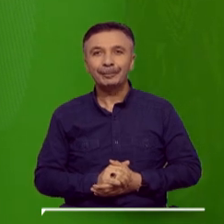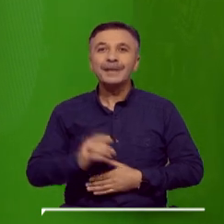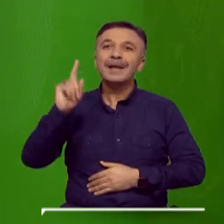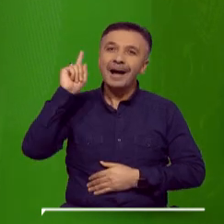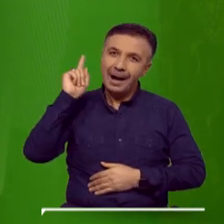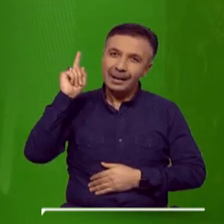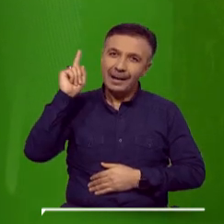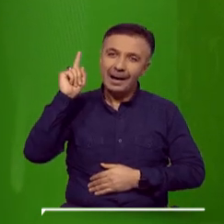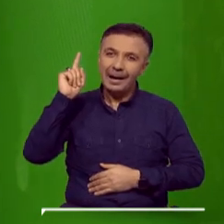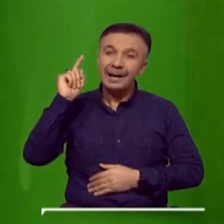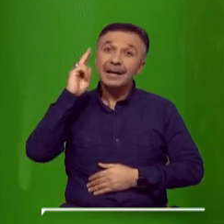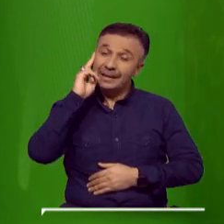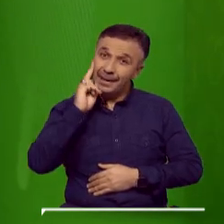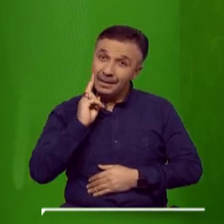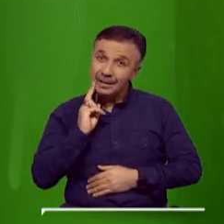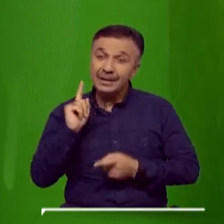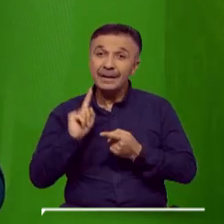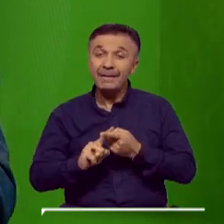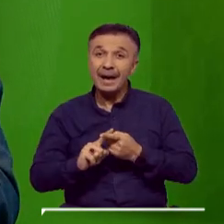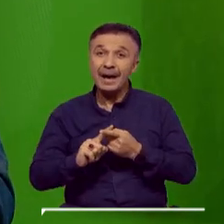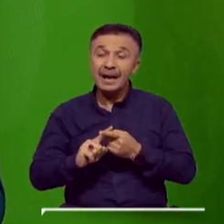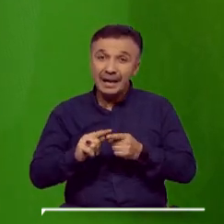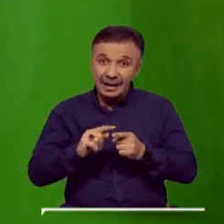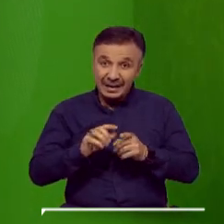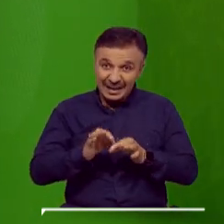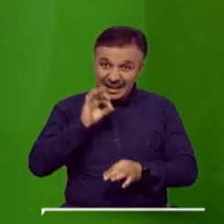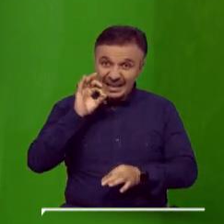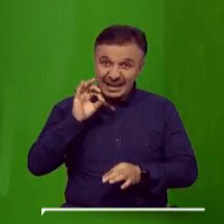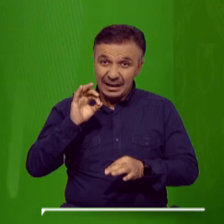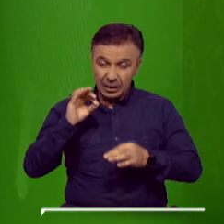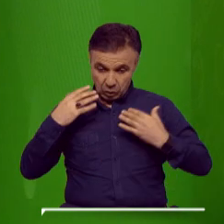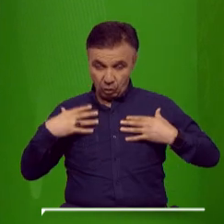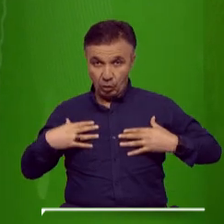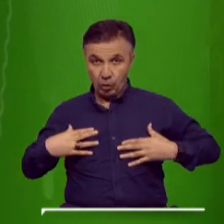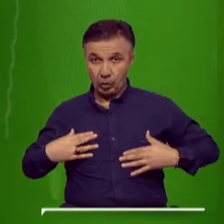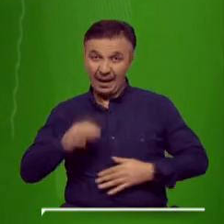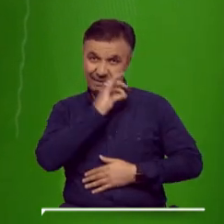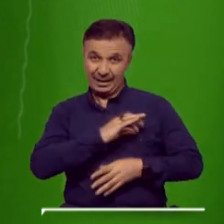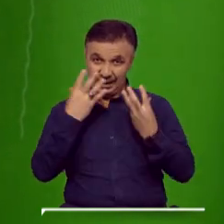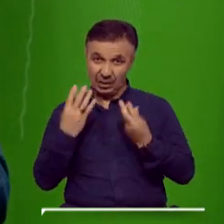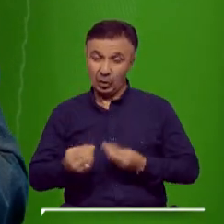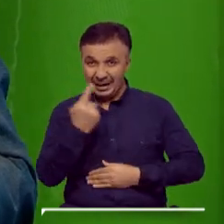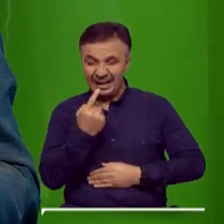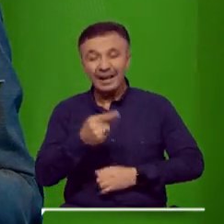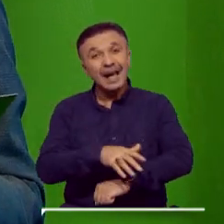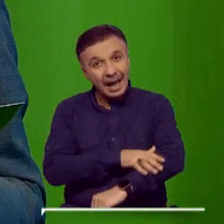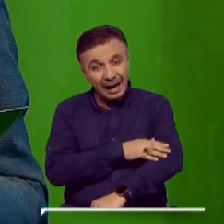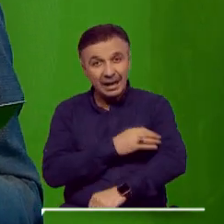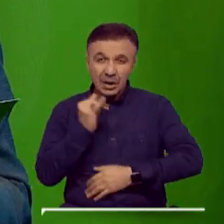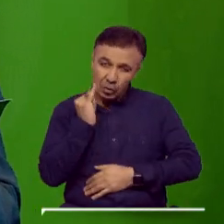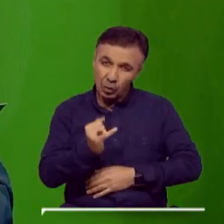Allah temiz ve İnsan sağlığına yararlı olan şeyleri helal, kötü